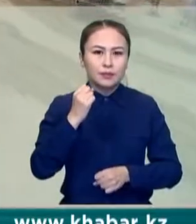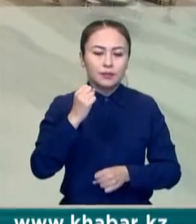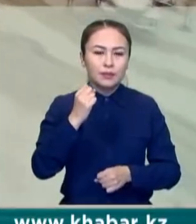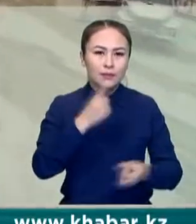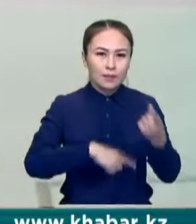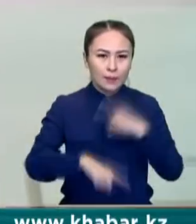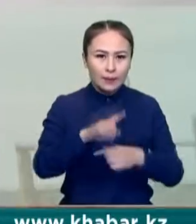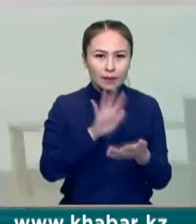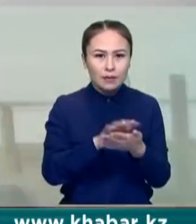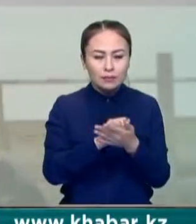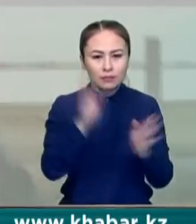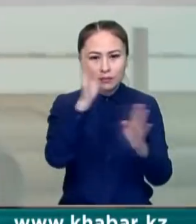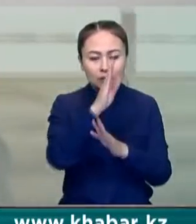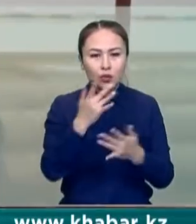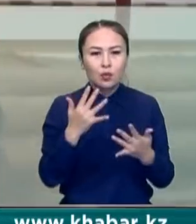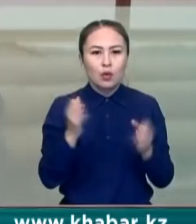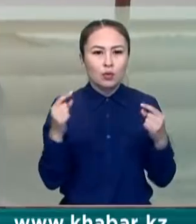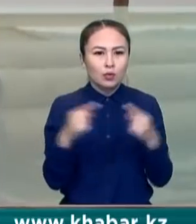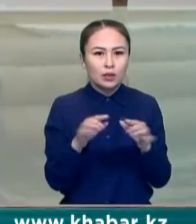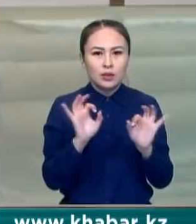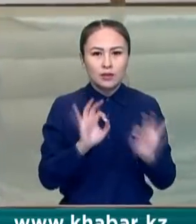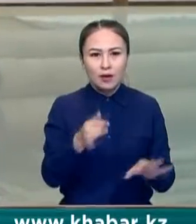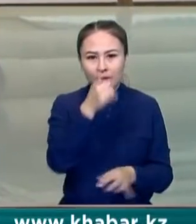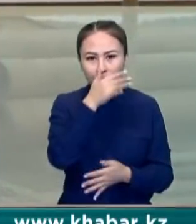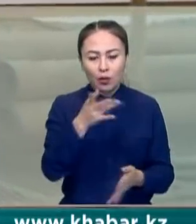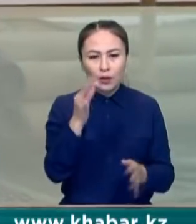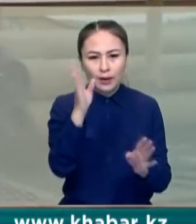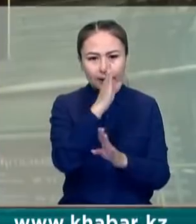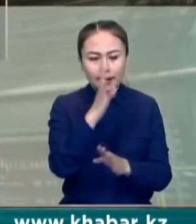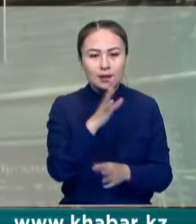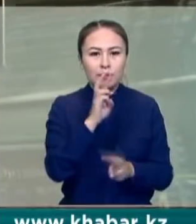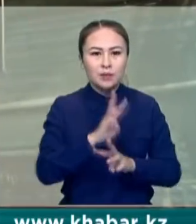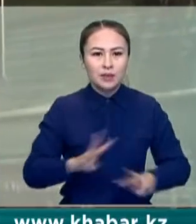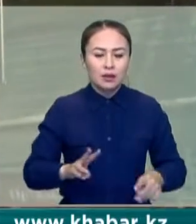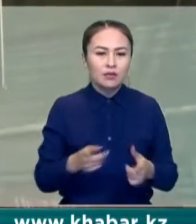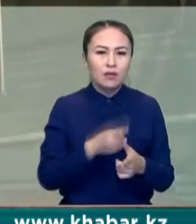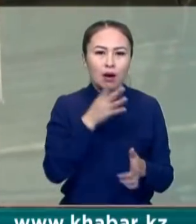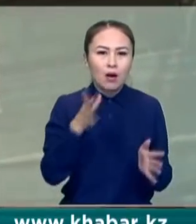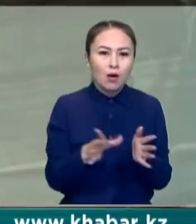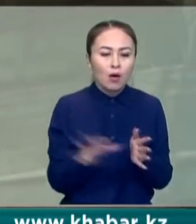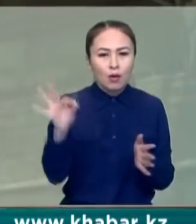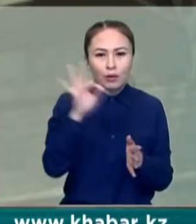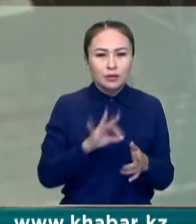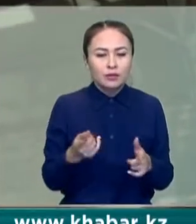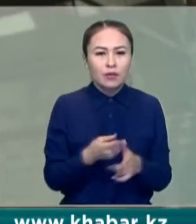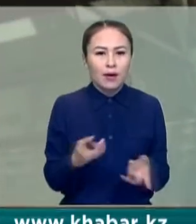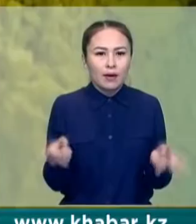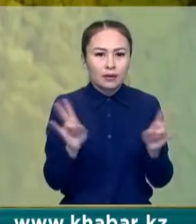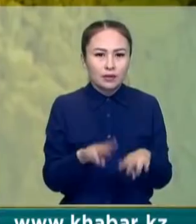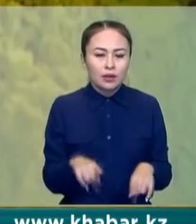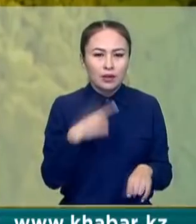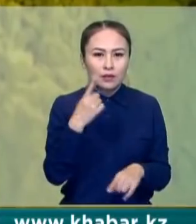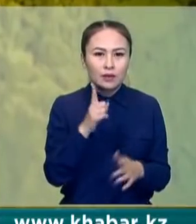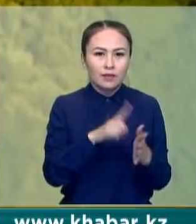ластану ауқымының қанша екенін дөп басып айта алмады. Ал энергетика министрлігі елде иесіз радиоактивтік қалдықтардың жоқ